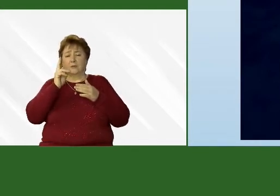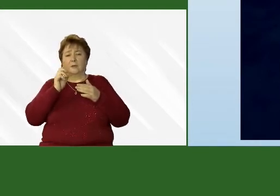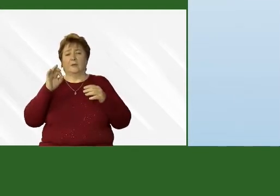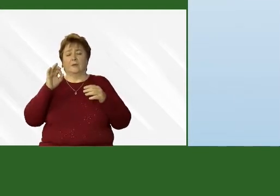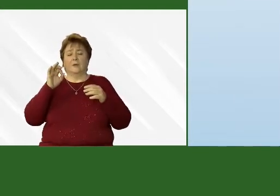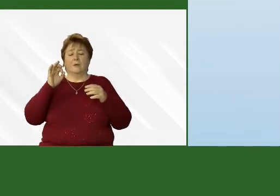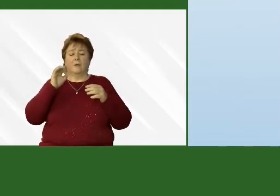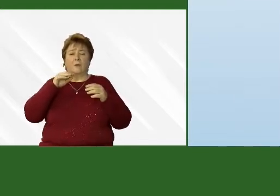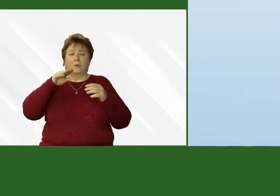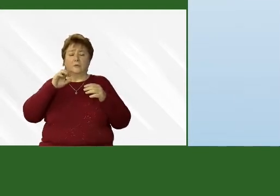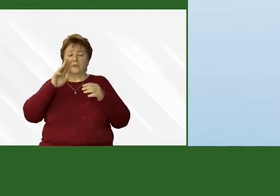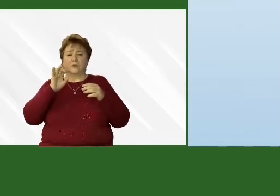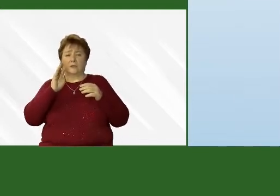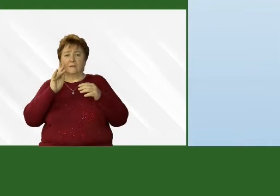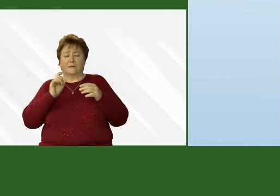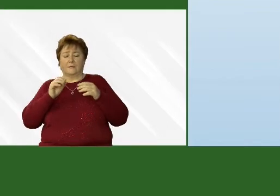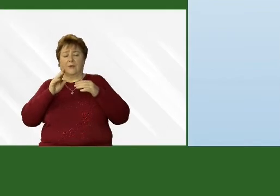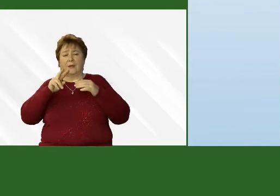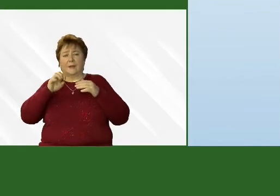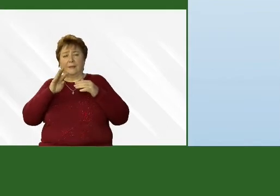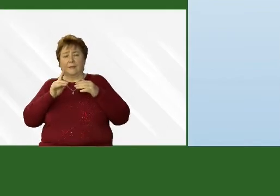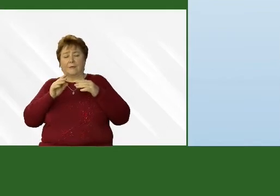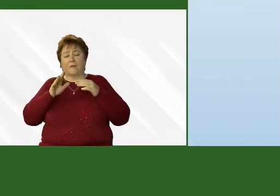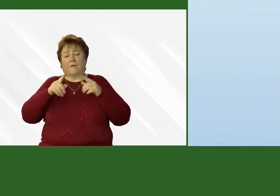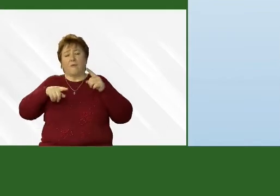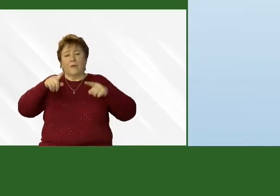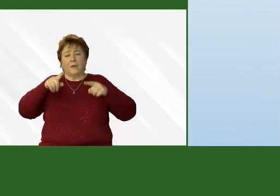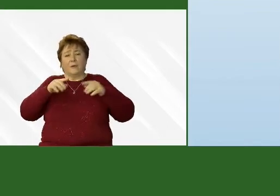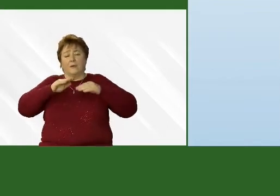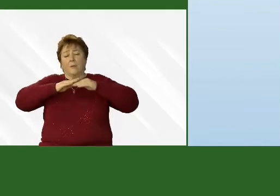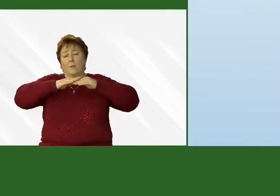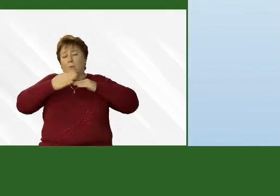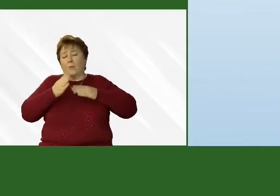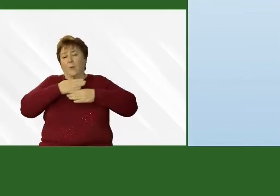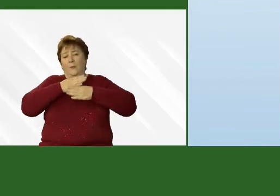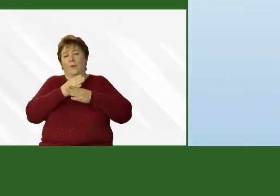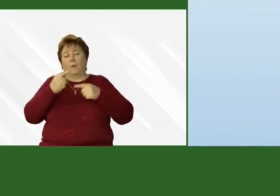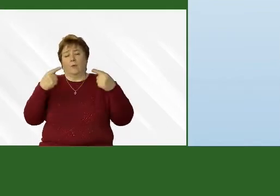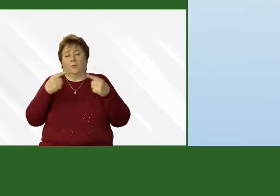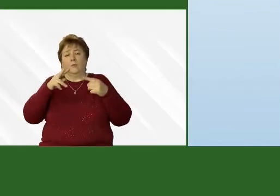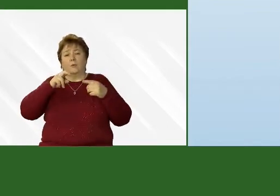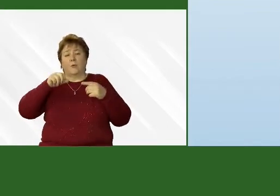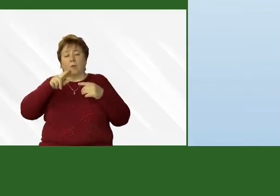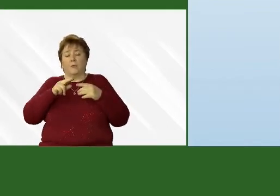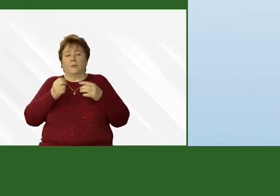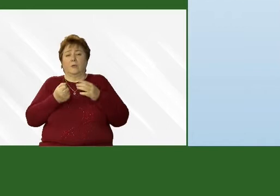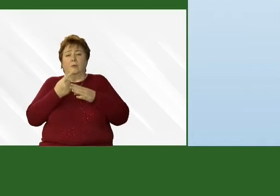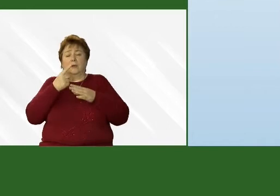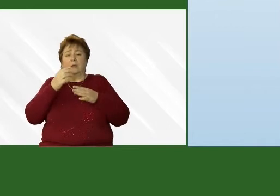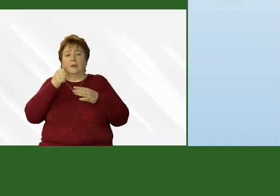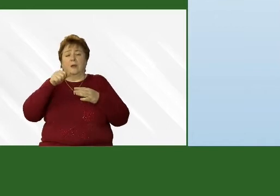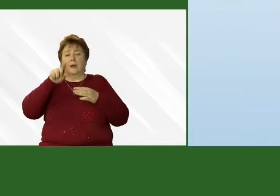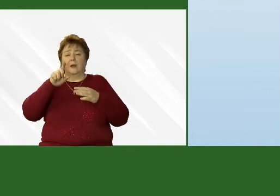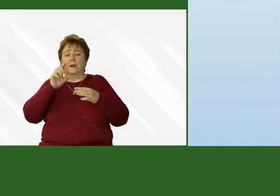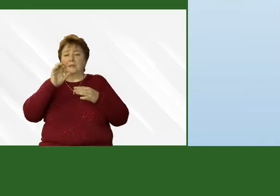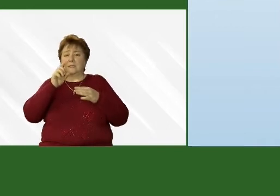Ранне. От шельфовых ледников время от времени откалываются крупные глыбы льда, образуются